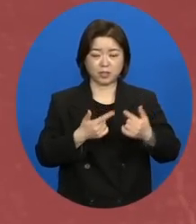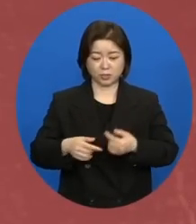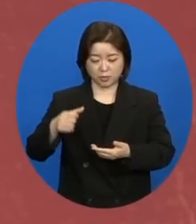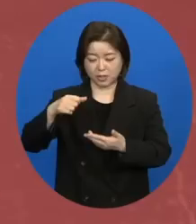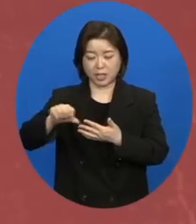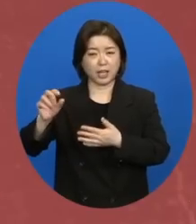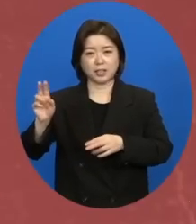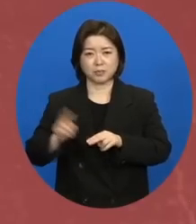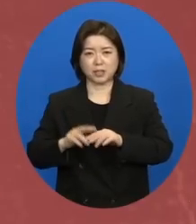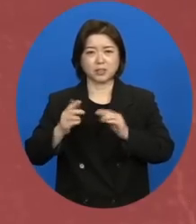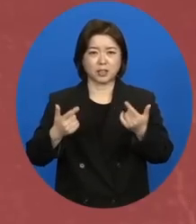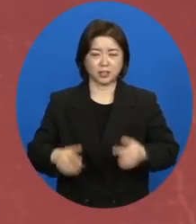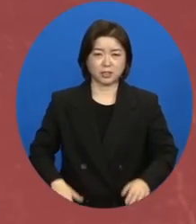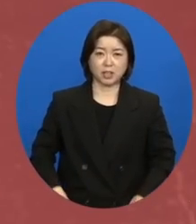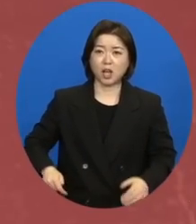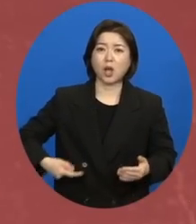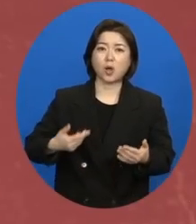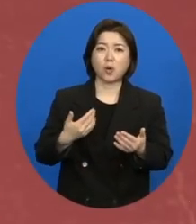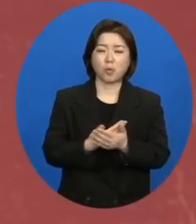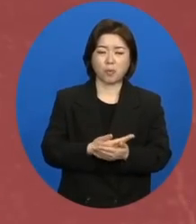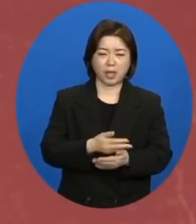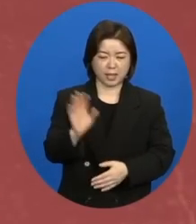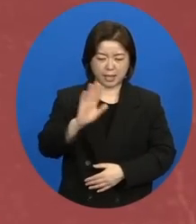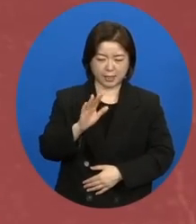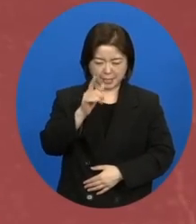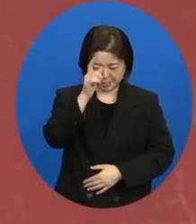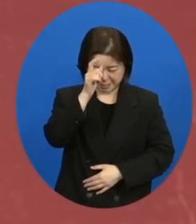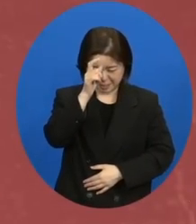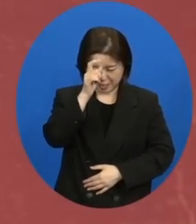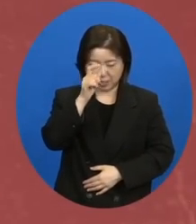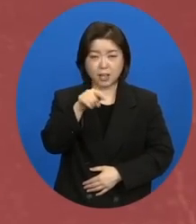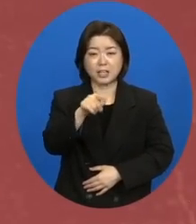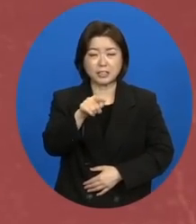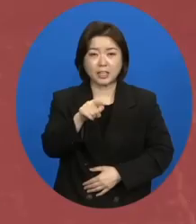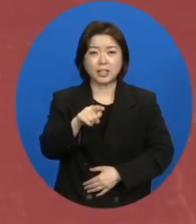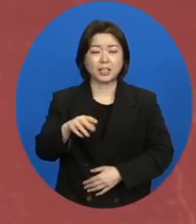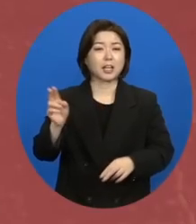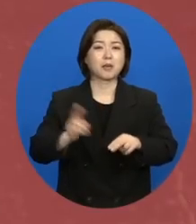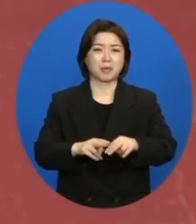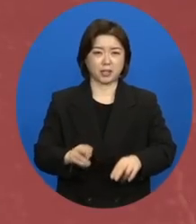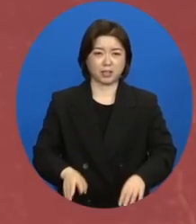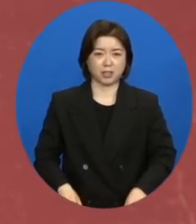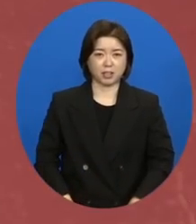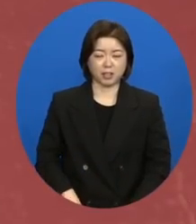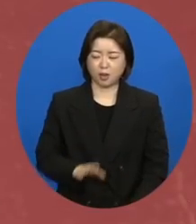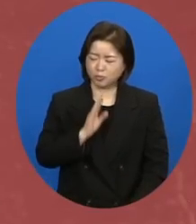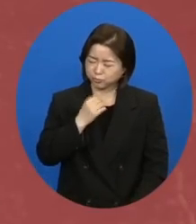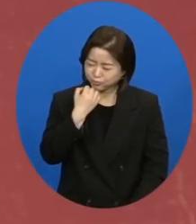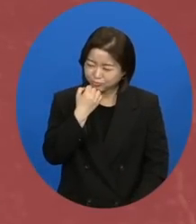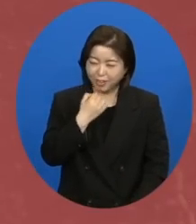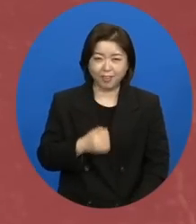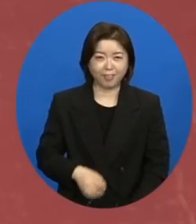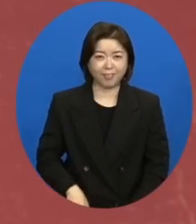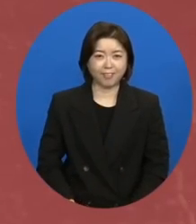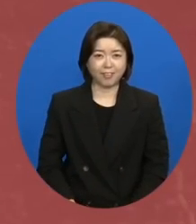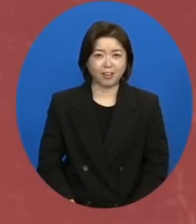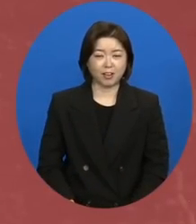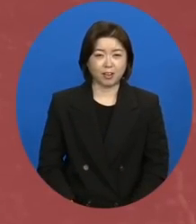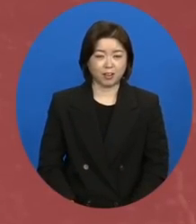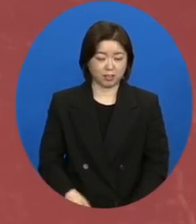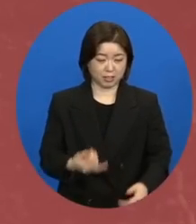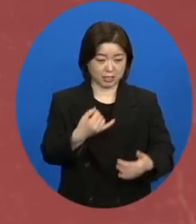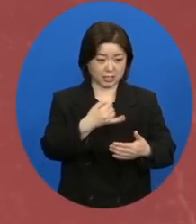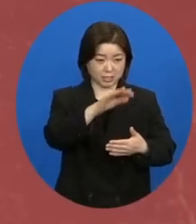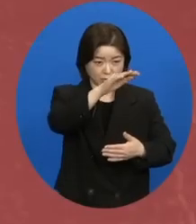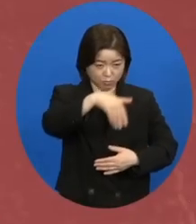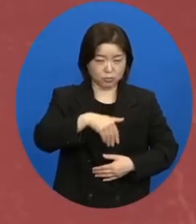아니고 회개 안 한 애가 맞아요. 이렇게 돼요. 참 재밌는 게. 그래서 큰 애를 부르는